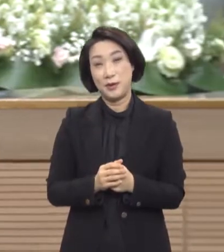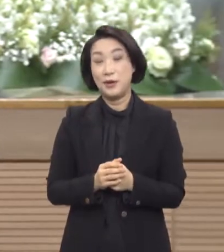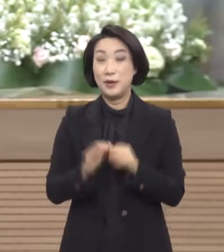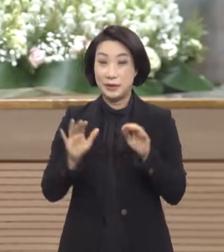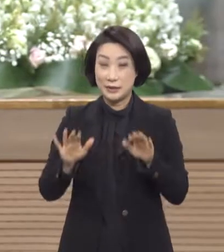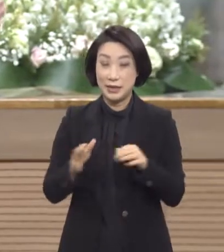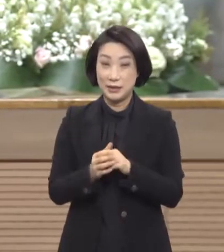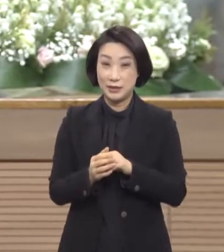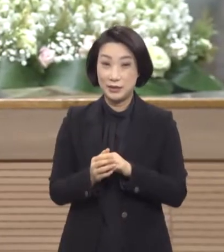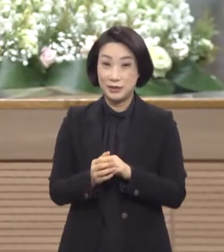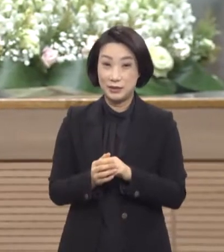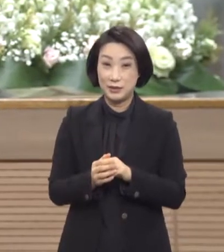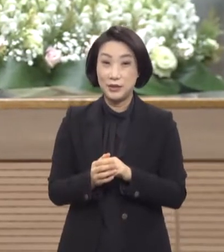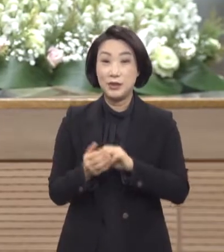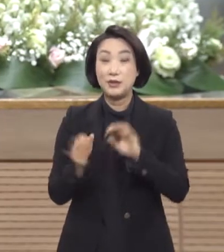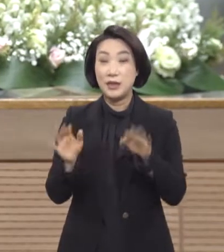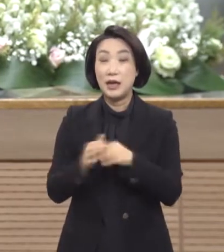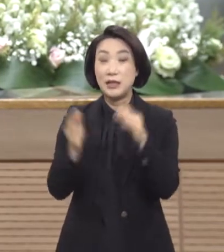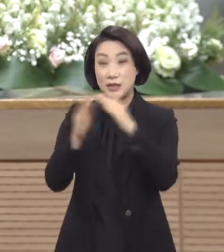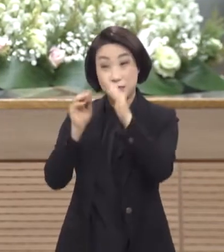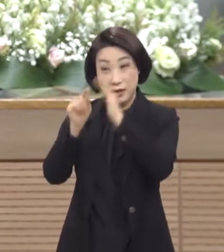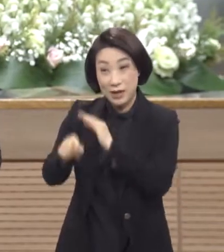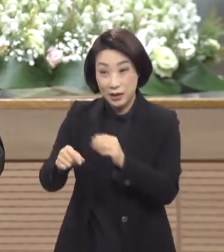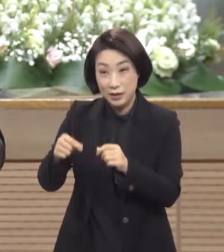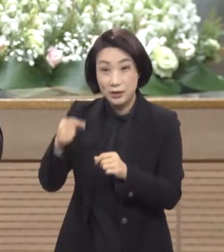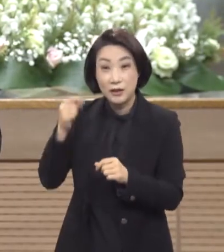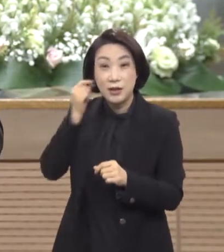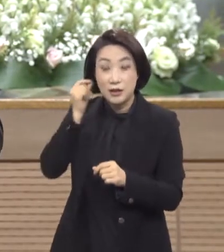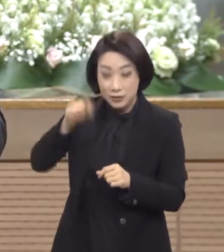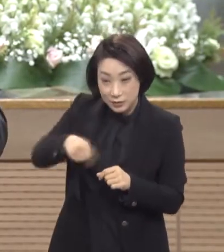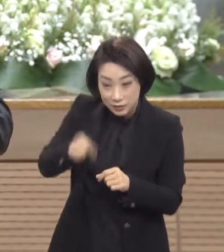이제 서로 집에 가서 바느질하다가